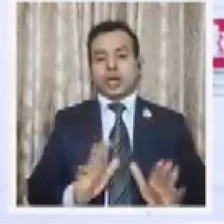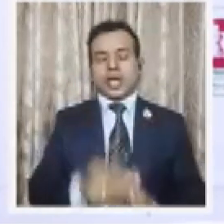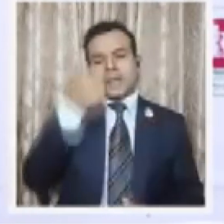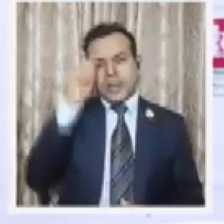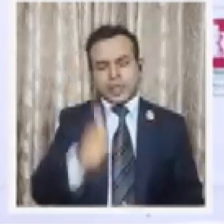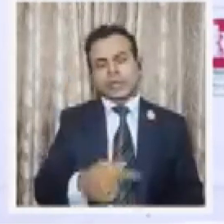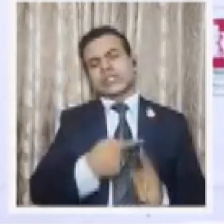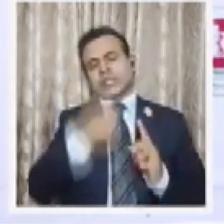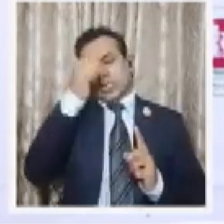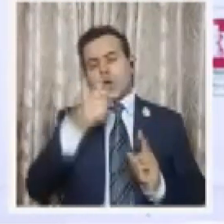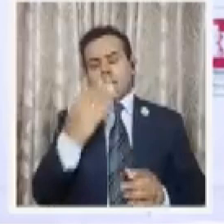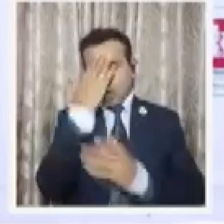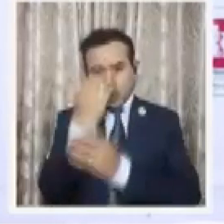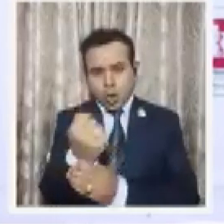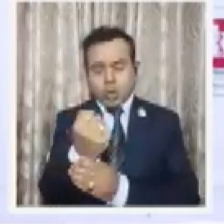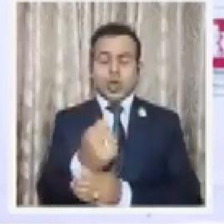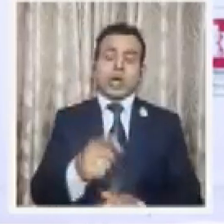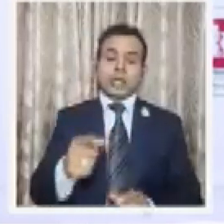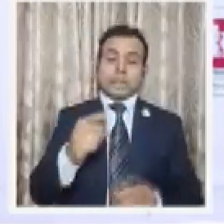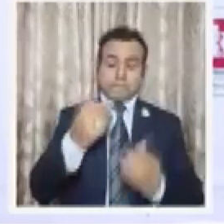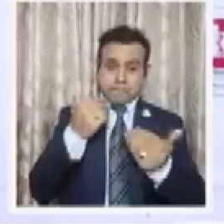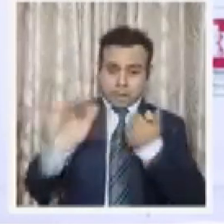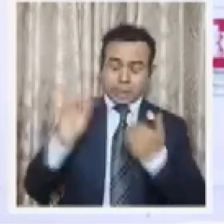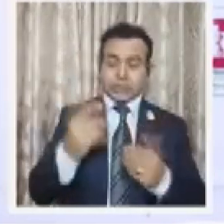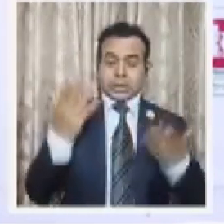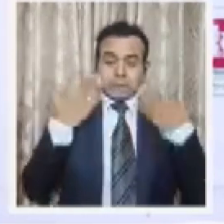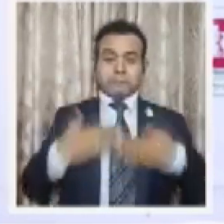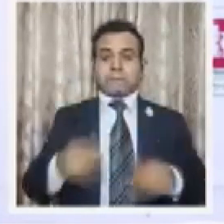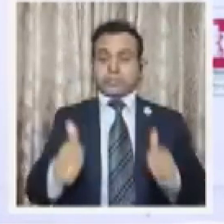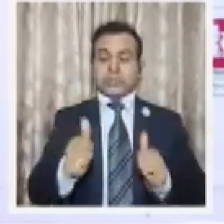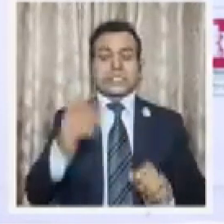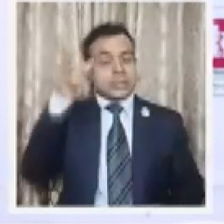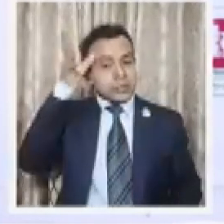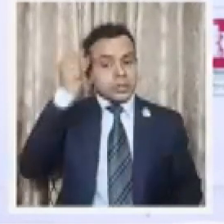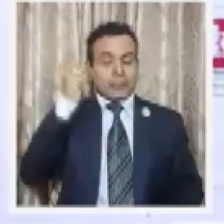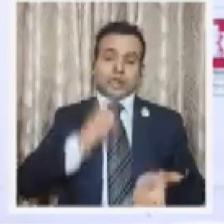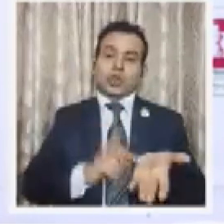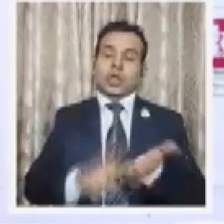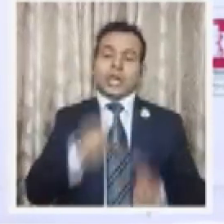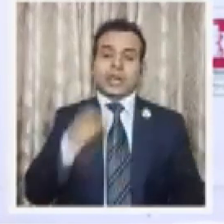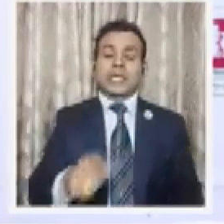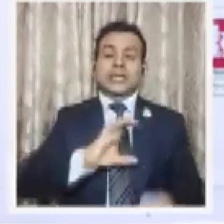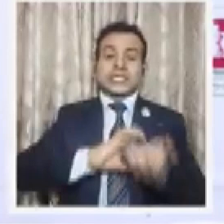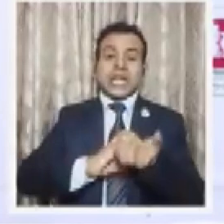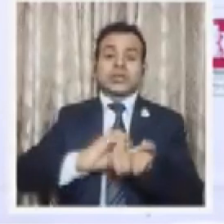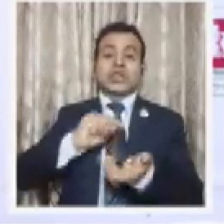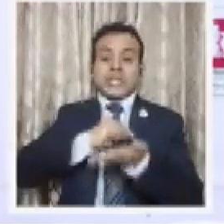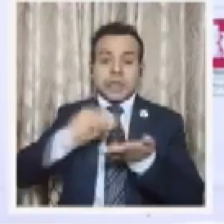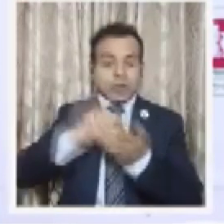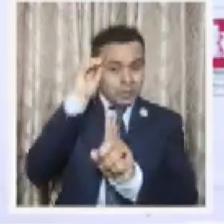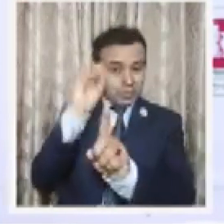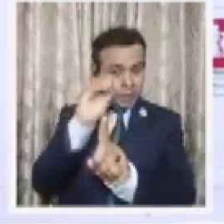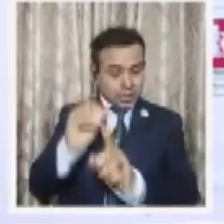সচেতনতা এবং সতর্কতা যে কোনো রোগ প্রতিরোধের প্রধান সহায়ক। আমরা সচেতন হই, সতর্ক থাকি এবং যে যে